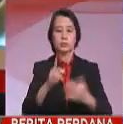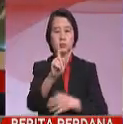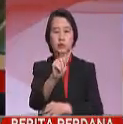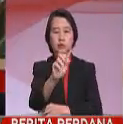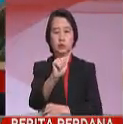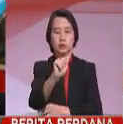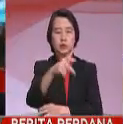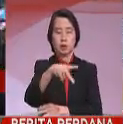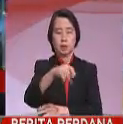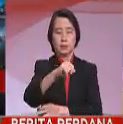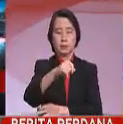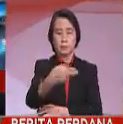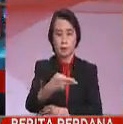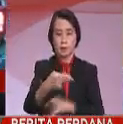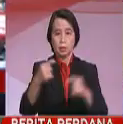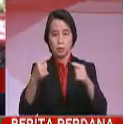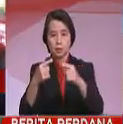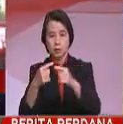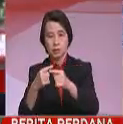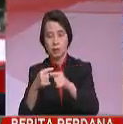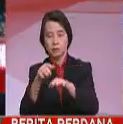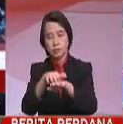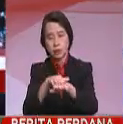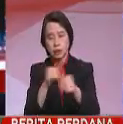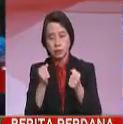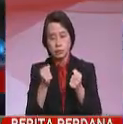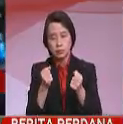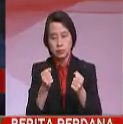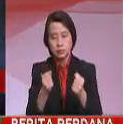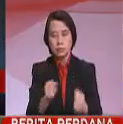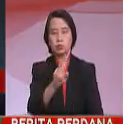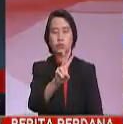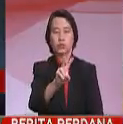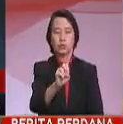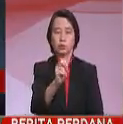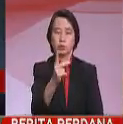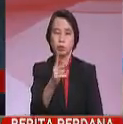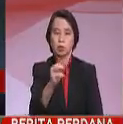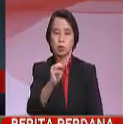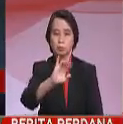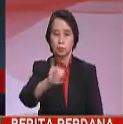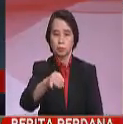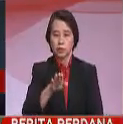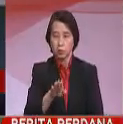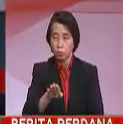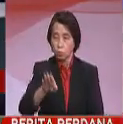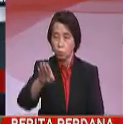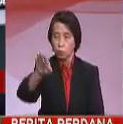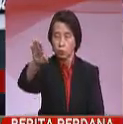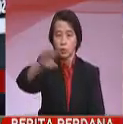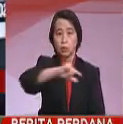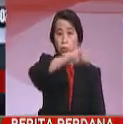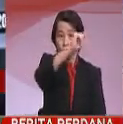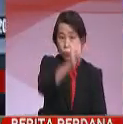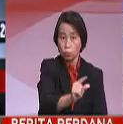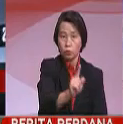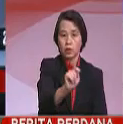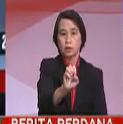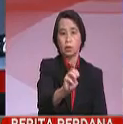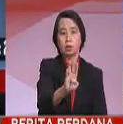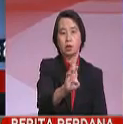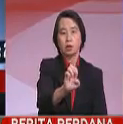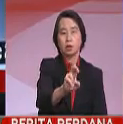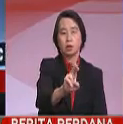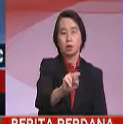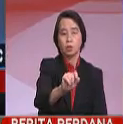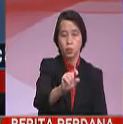menghala ke utara tanah air, pergerakan trafik sedikit perlahan sejauh 20 km di kawasan mendaki Gua Tempurung. Ia berikutan ramai warga kota